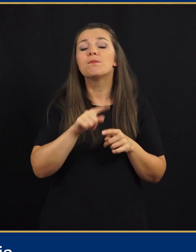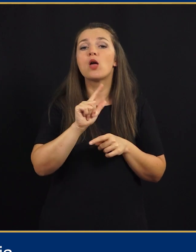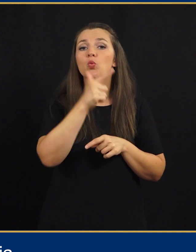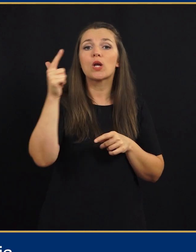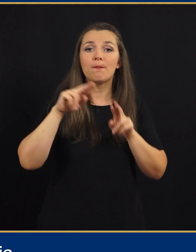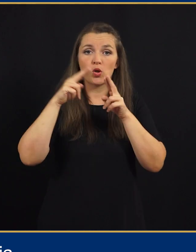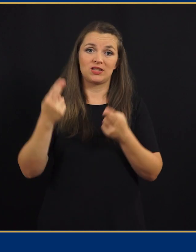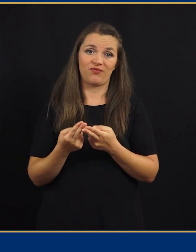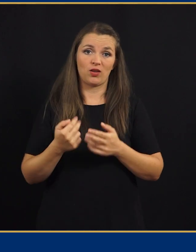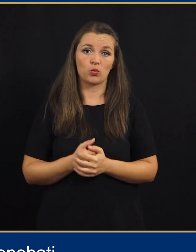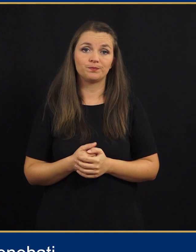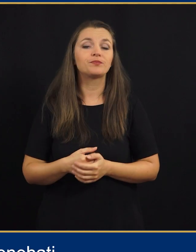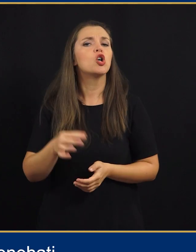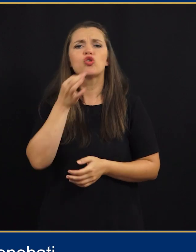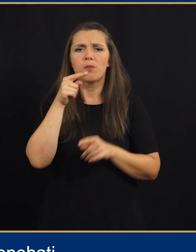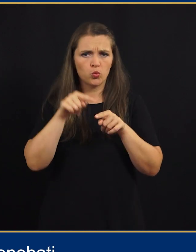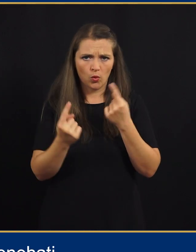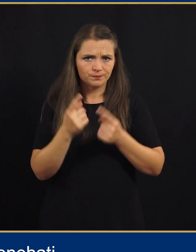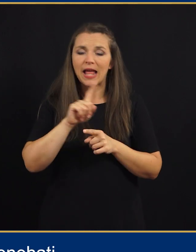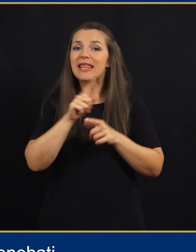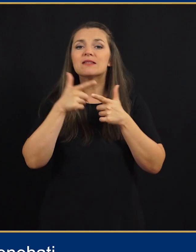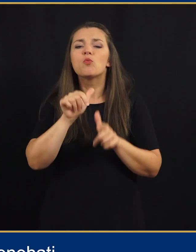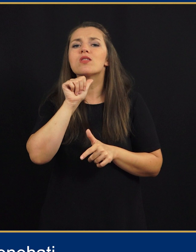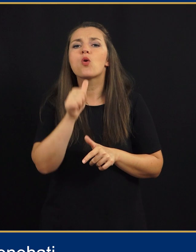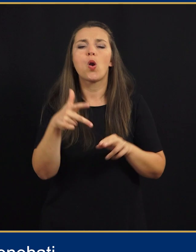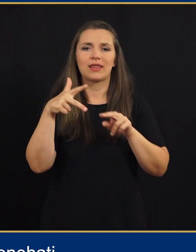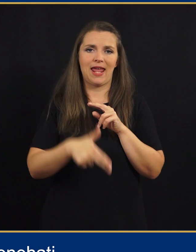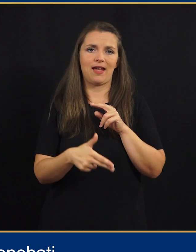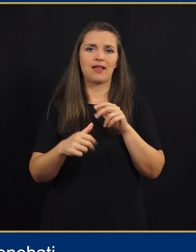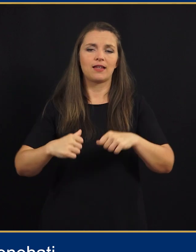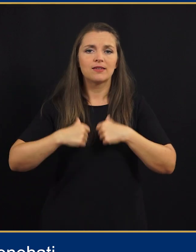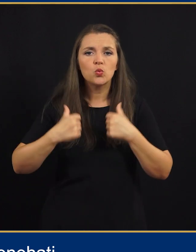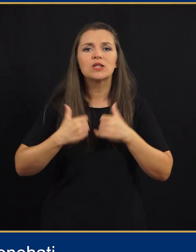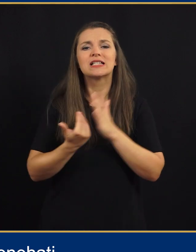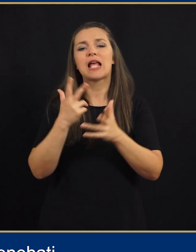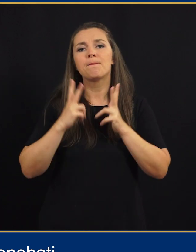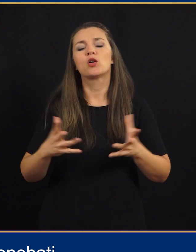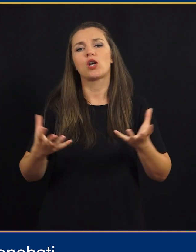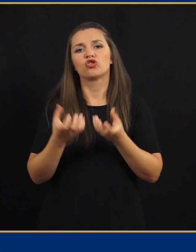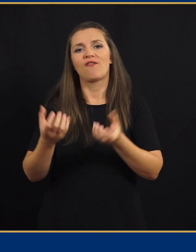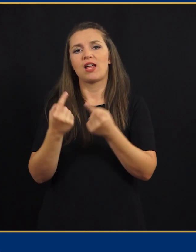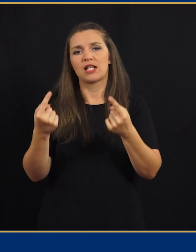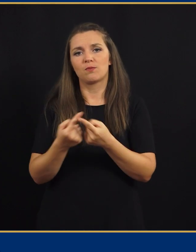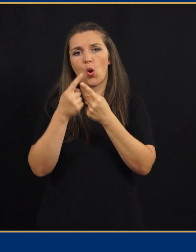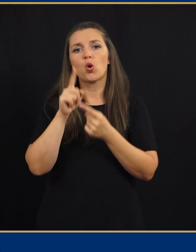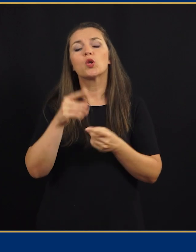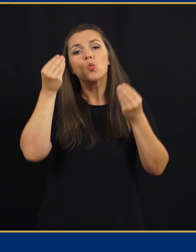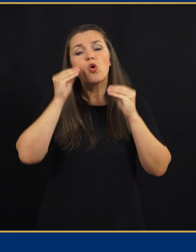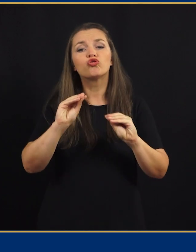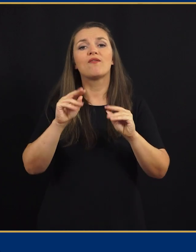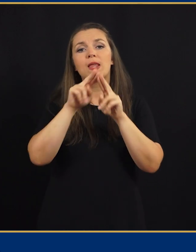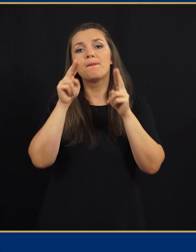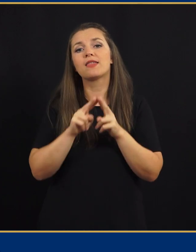drugje po svetu. Kljub temu ne smemo nikoli prenehati s prizadevanji za mirno reševanje sporov in